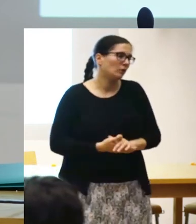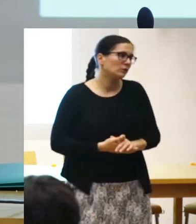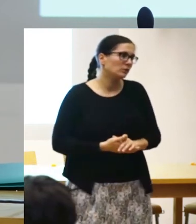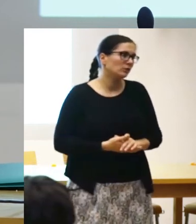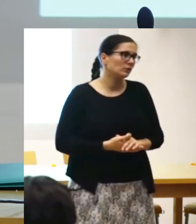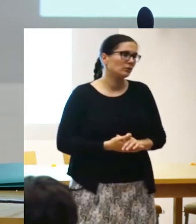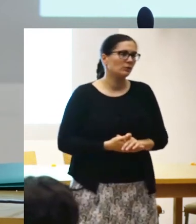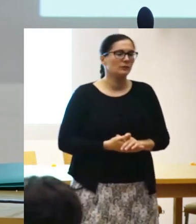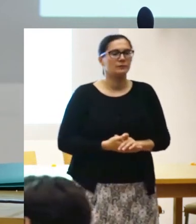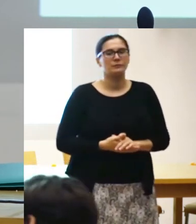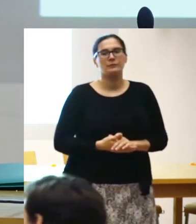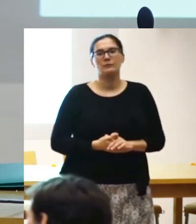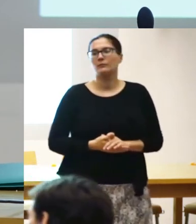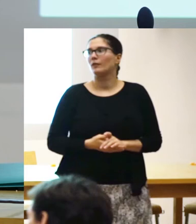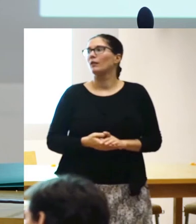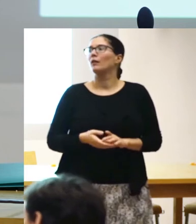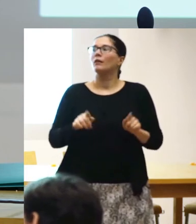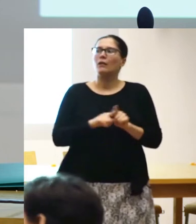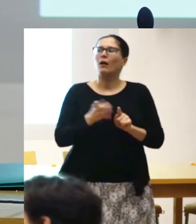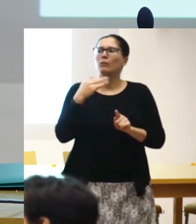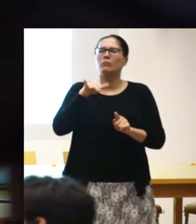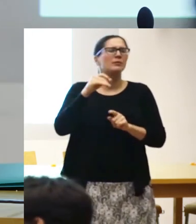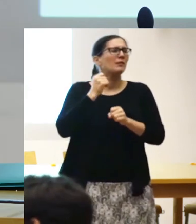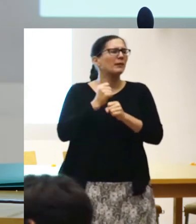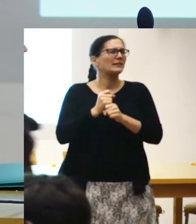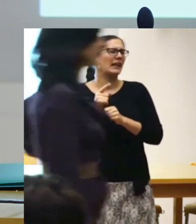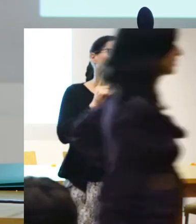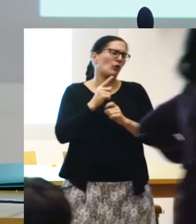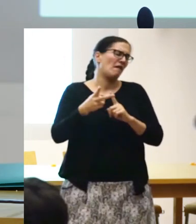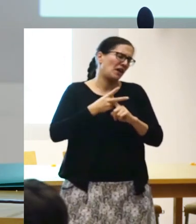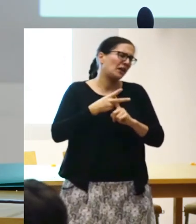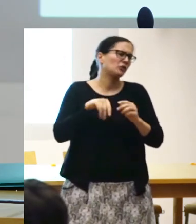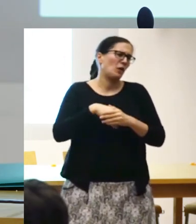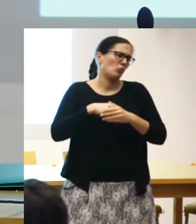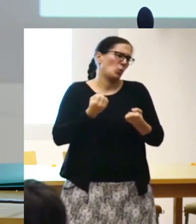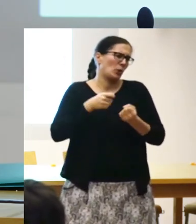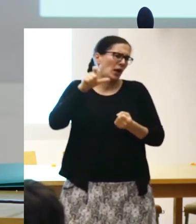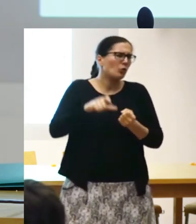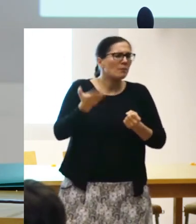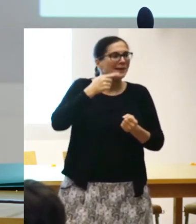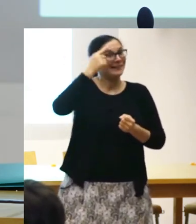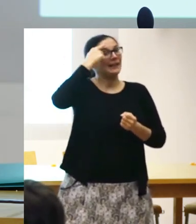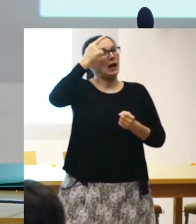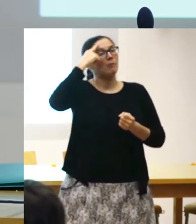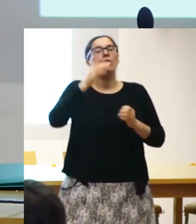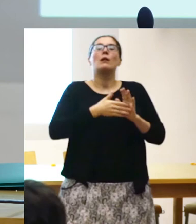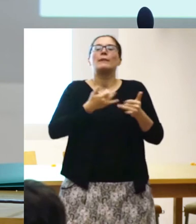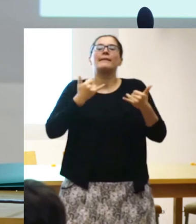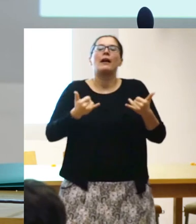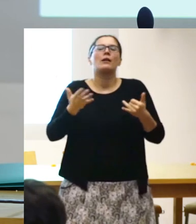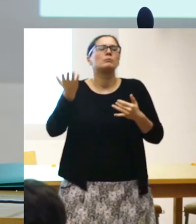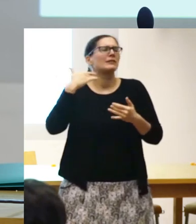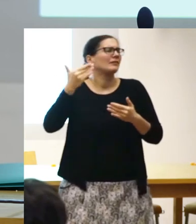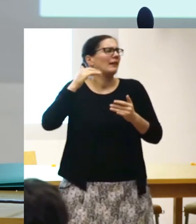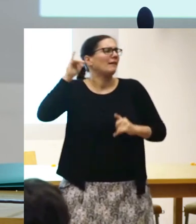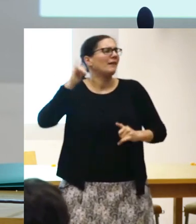když tam pracovala Ivona Ferencová, což je kurátorka, který ten projekt iniciovala, a do dneška třeba v rámci festivalu Tmavomodrý svět,